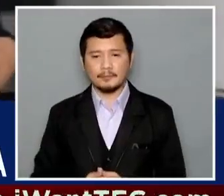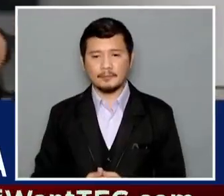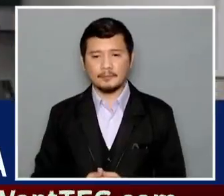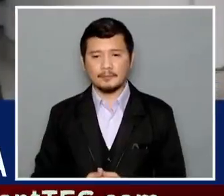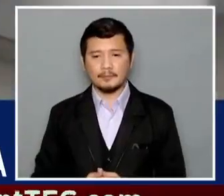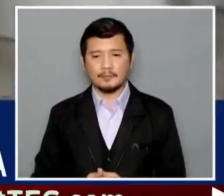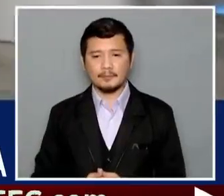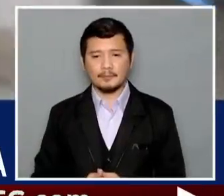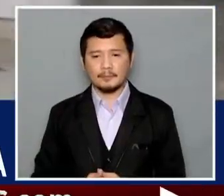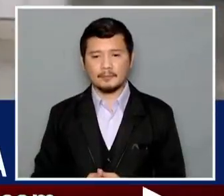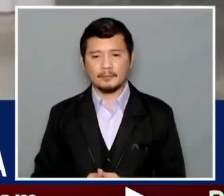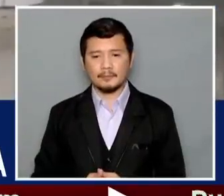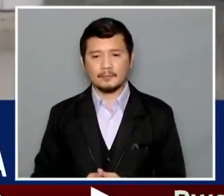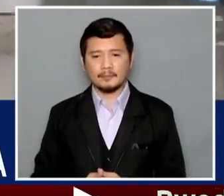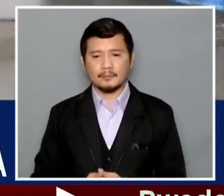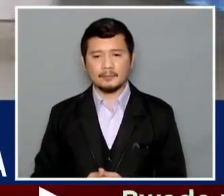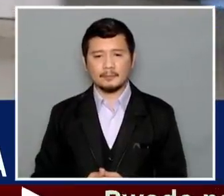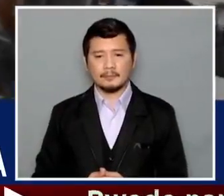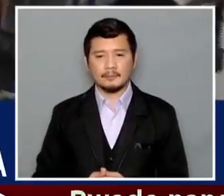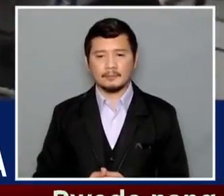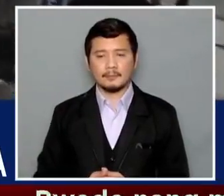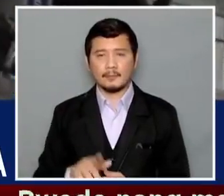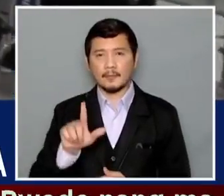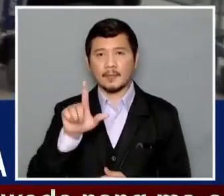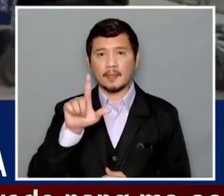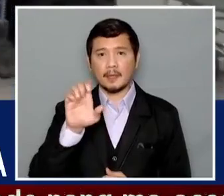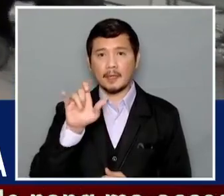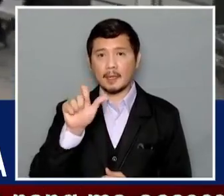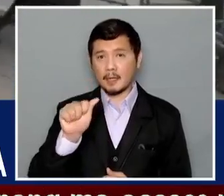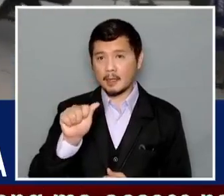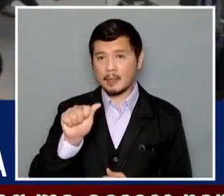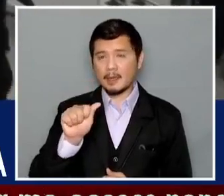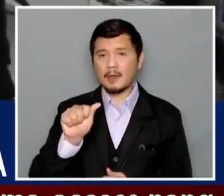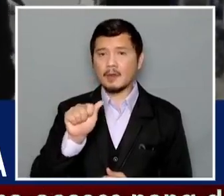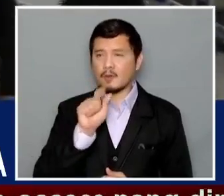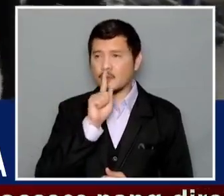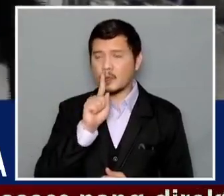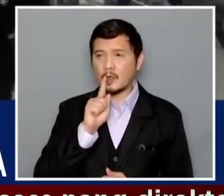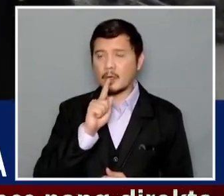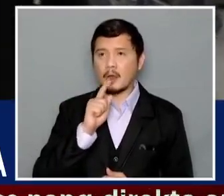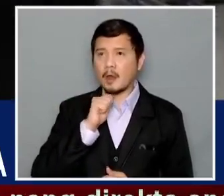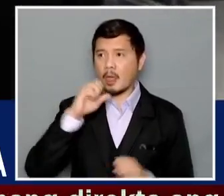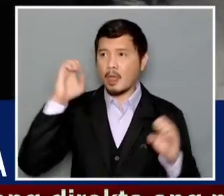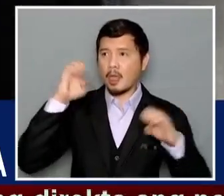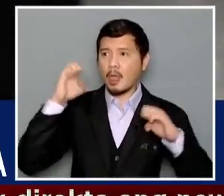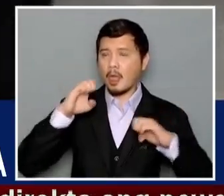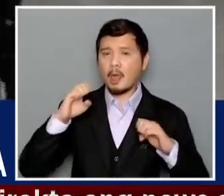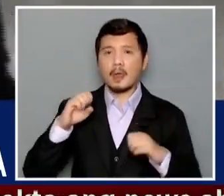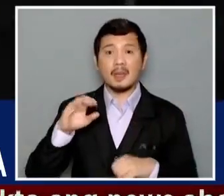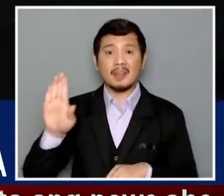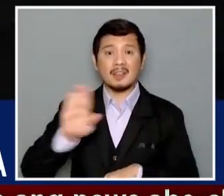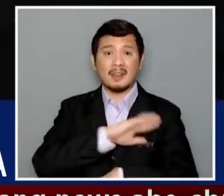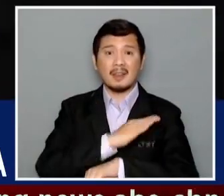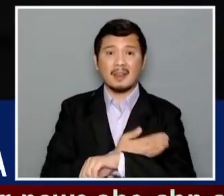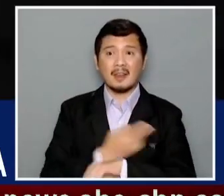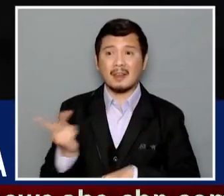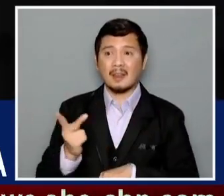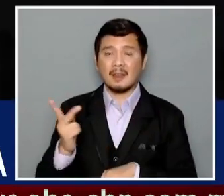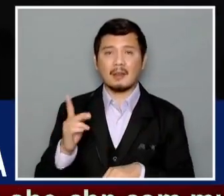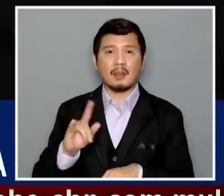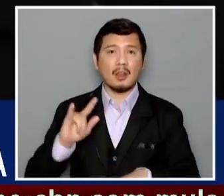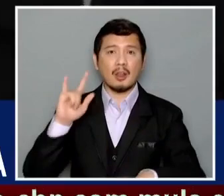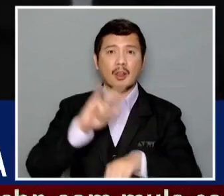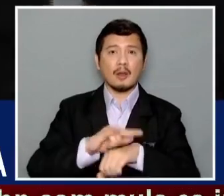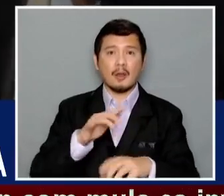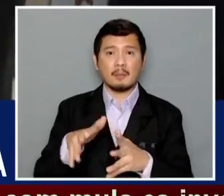Hindi inakala ni Lea Lilo na ang masayang bakasyon nila ng kanyang anak na si Attorney John Albert Ojal sa Amerika ay mauuwi